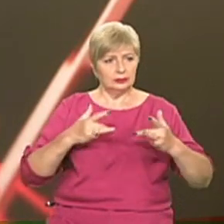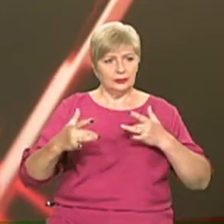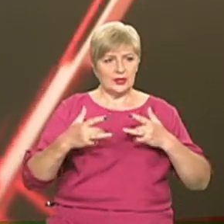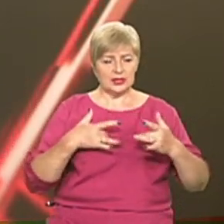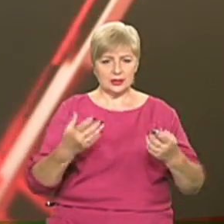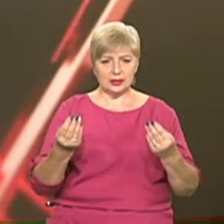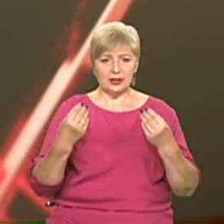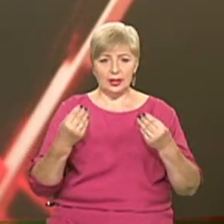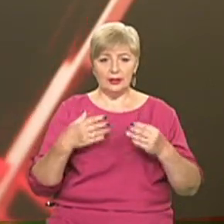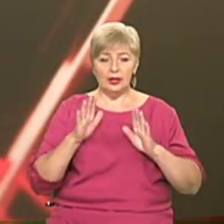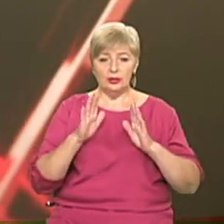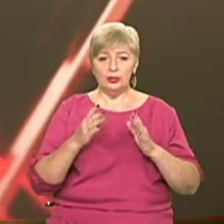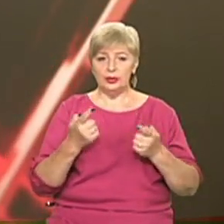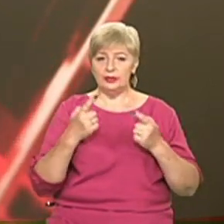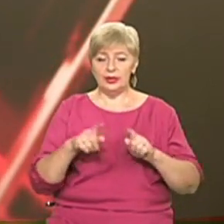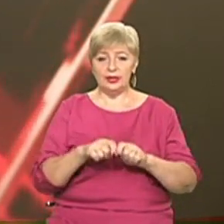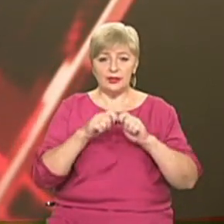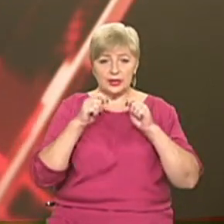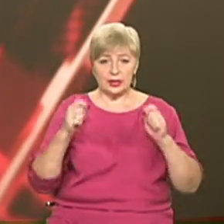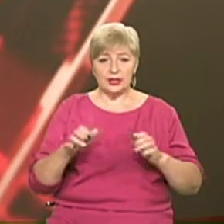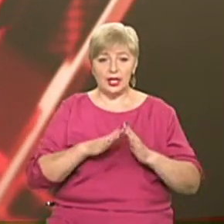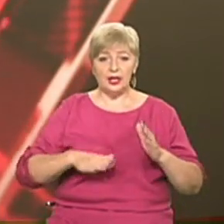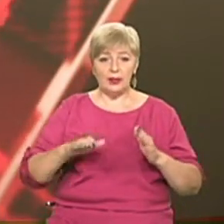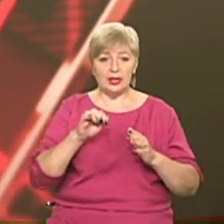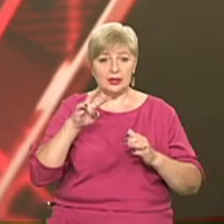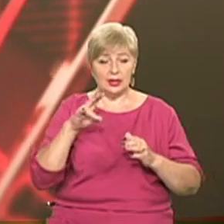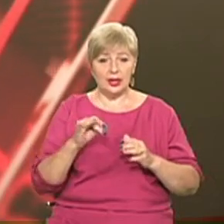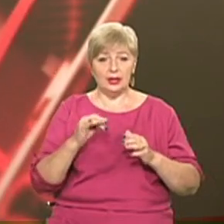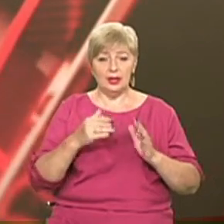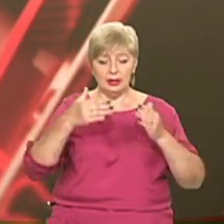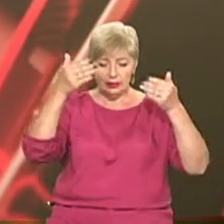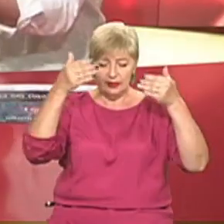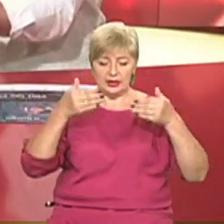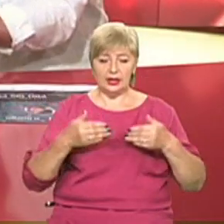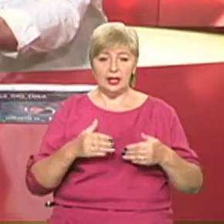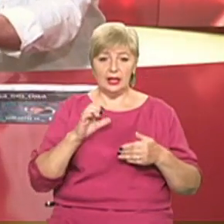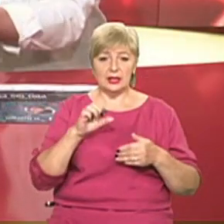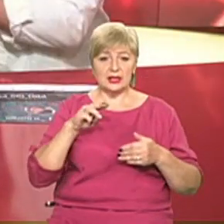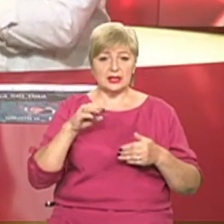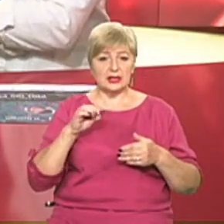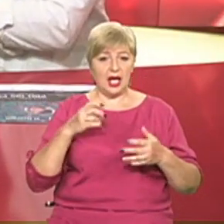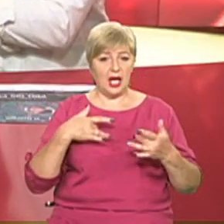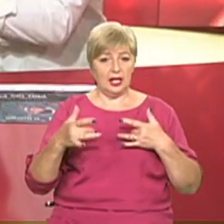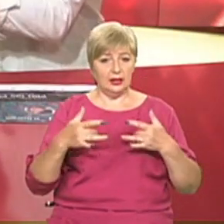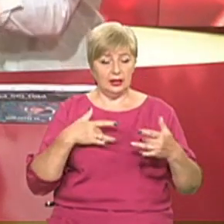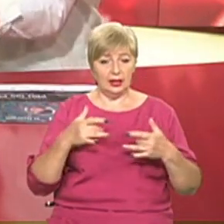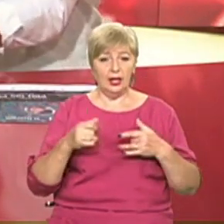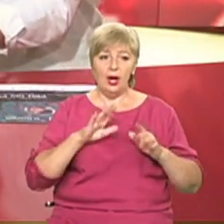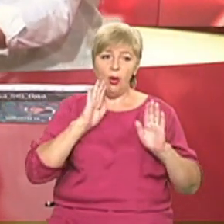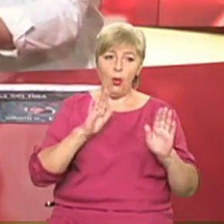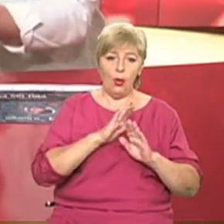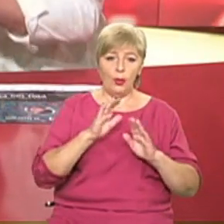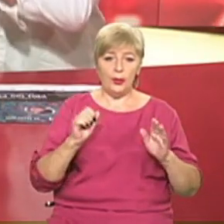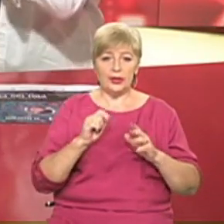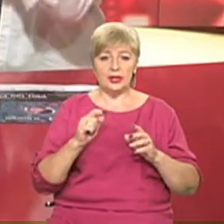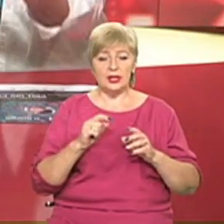велике відкриття на Героїв Майдану 27-го числа. Це буде вертикальна сцена, на якій будуть також і оперні співаки,